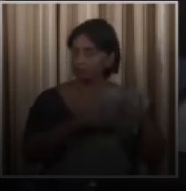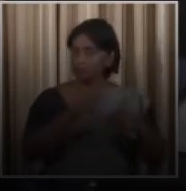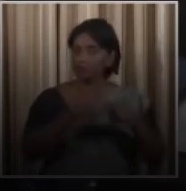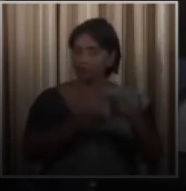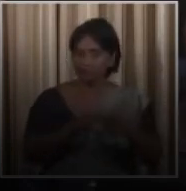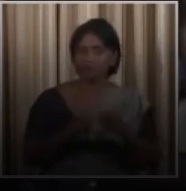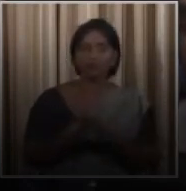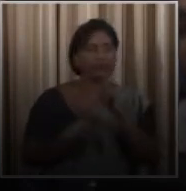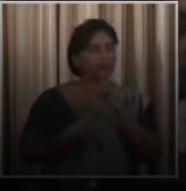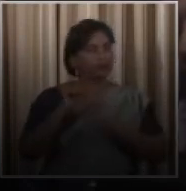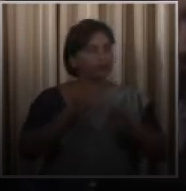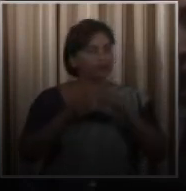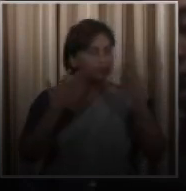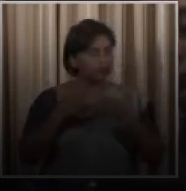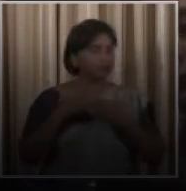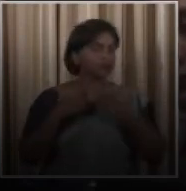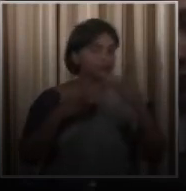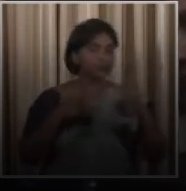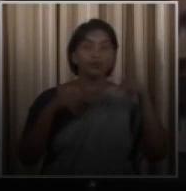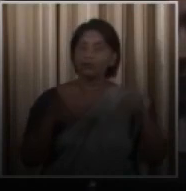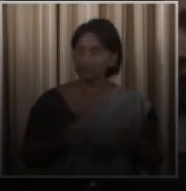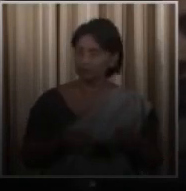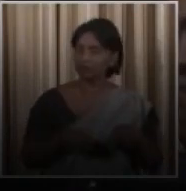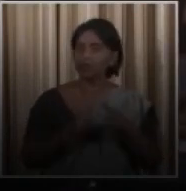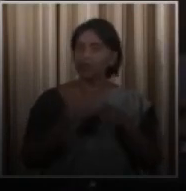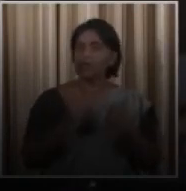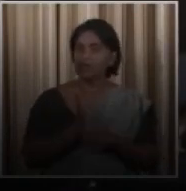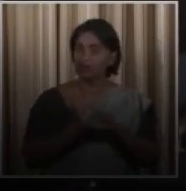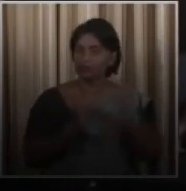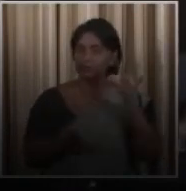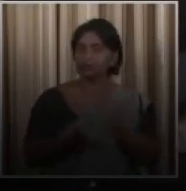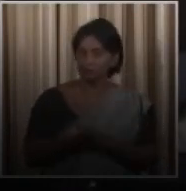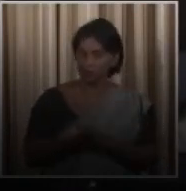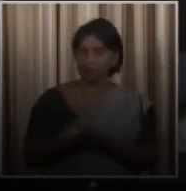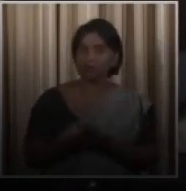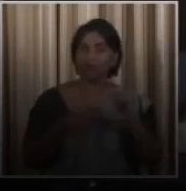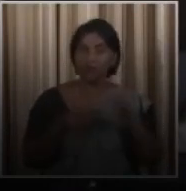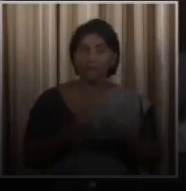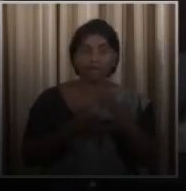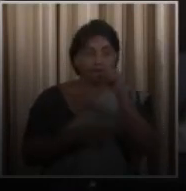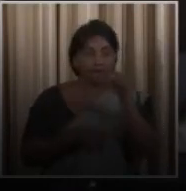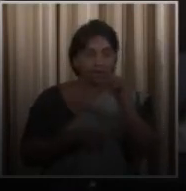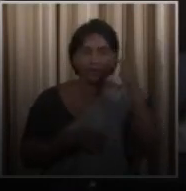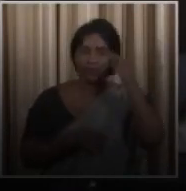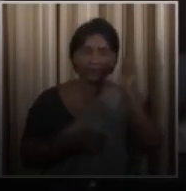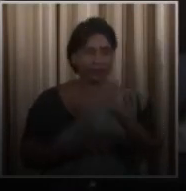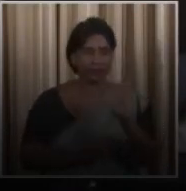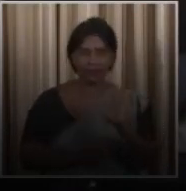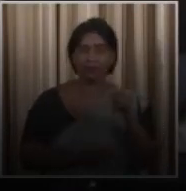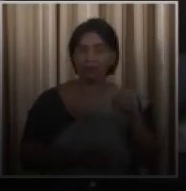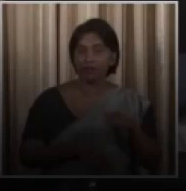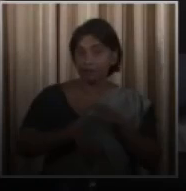තිස්සේ සාකච්ඡා වෙමින් ඇවිල්ලා තමයි අද මේ පනතක් බවට පත් වෙන්නේ. කවුරුවත් වැරදි විදියට හිතන්න එපා. අපි මේ